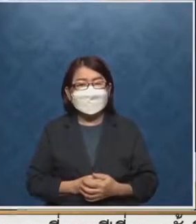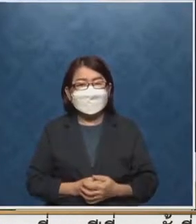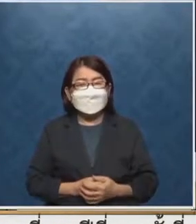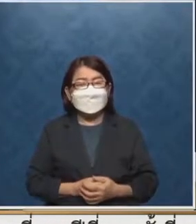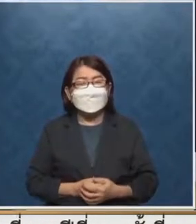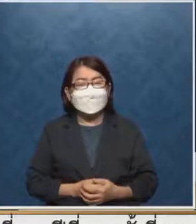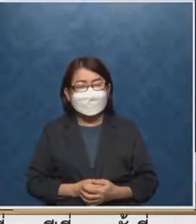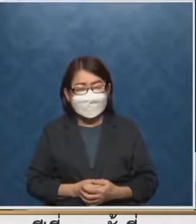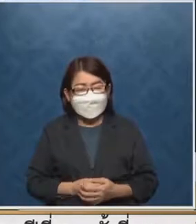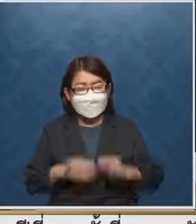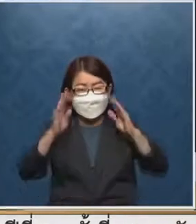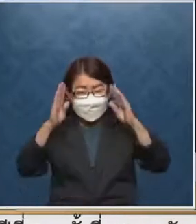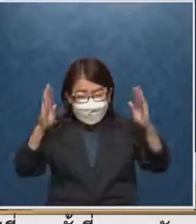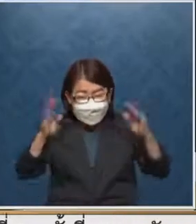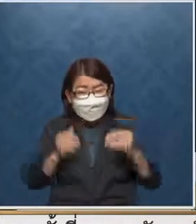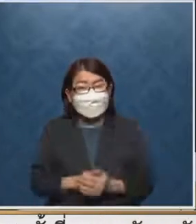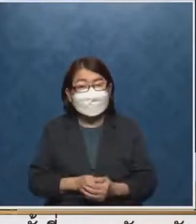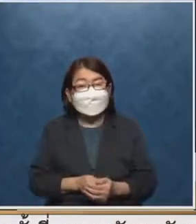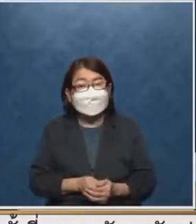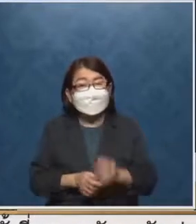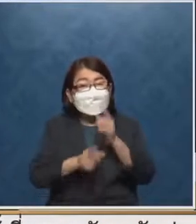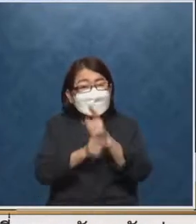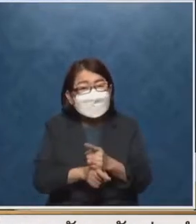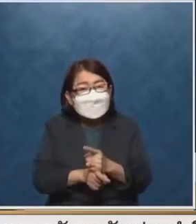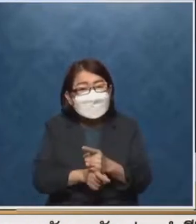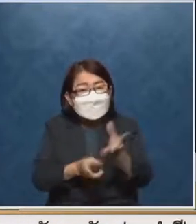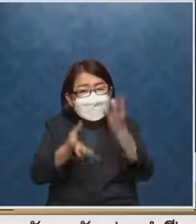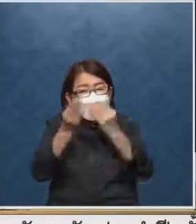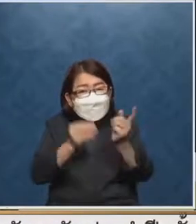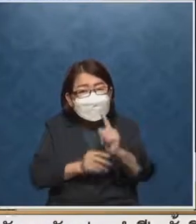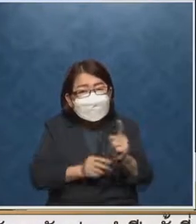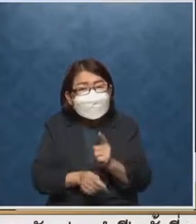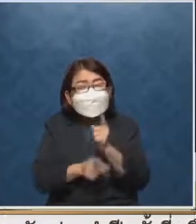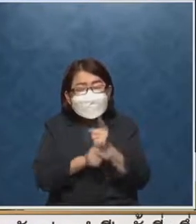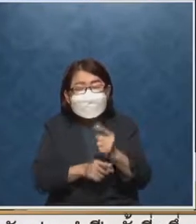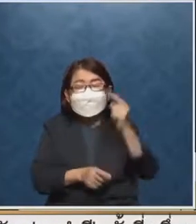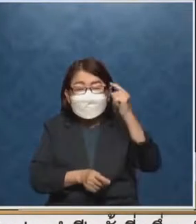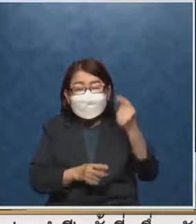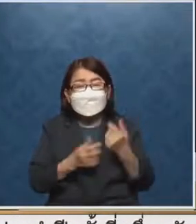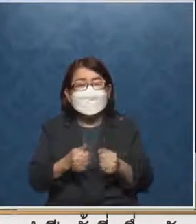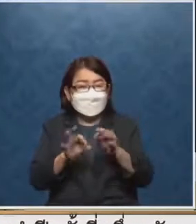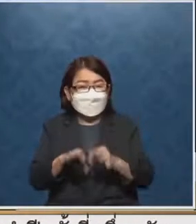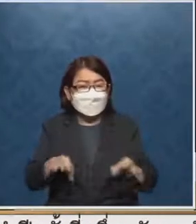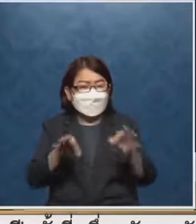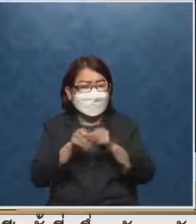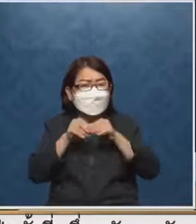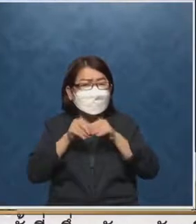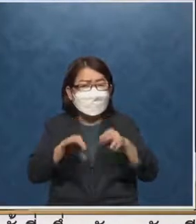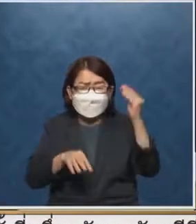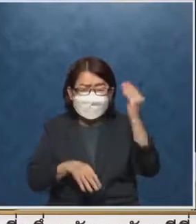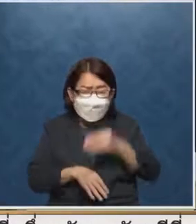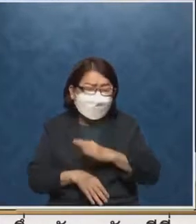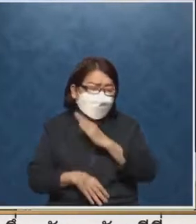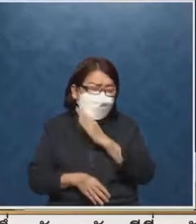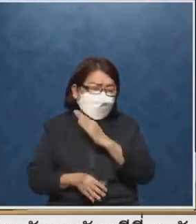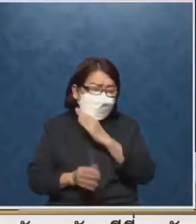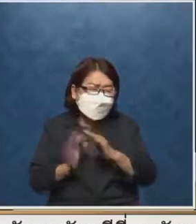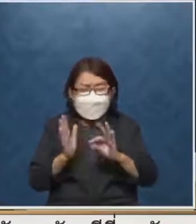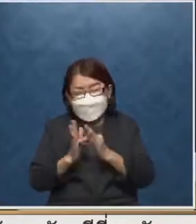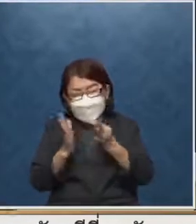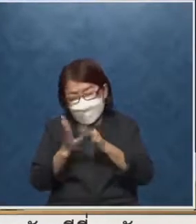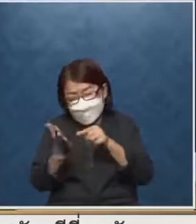รู้เท่าทันสื่อนี่แหละคือสำคัญเลยสื่อวันนี้กระจัดกระจายสื่อหลอกสื่อลวงแฟกนิววุ่นวายไปหม